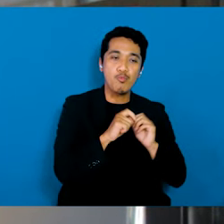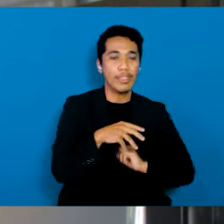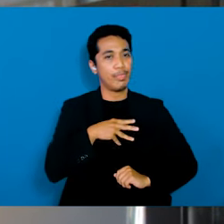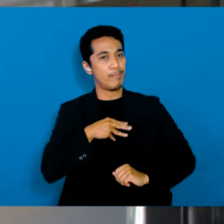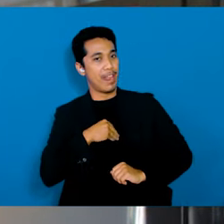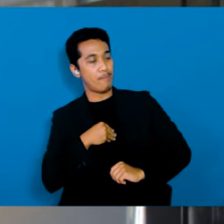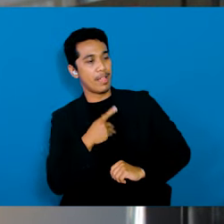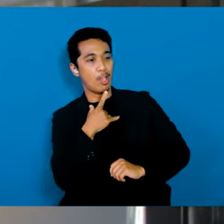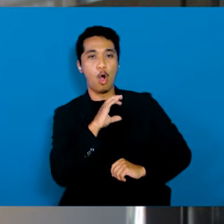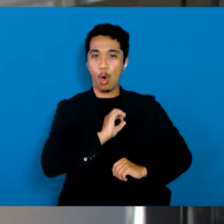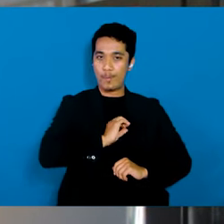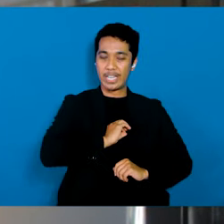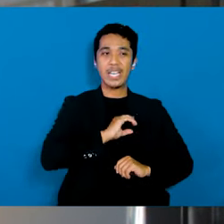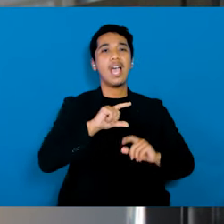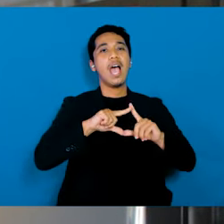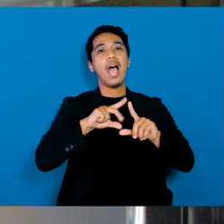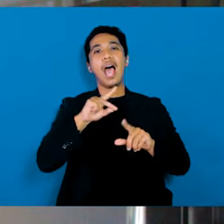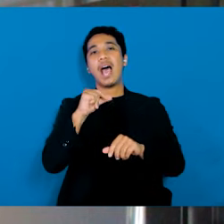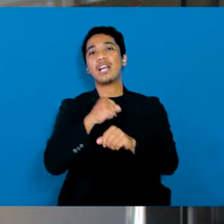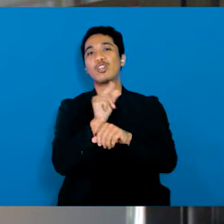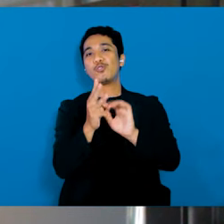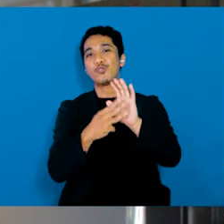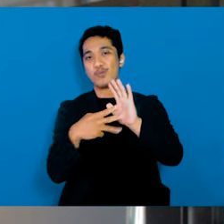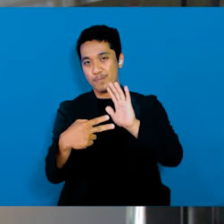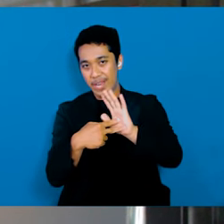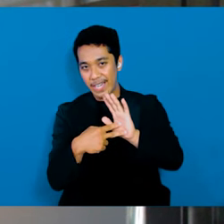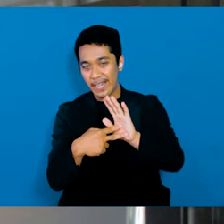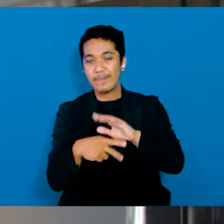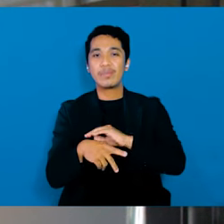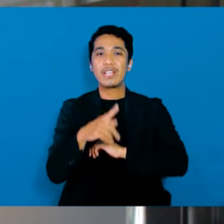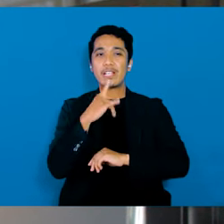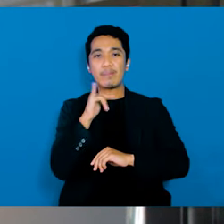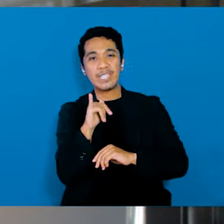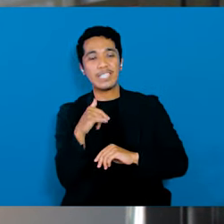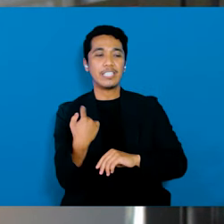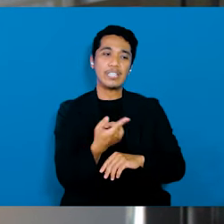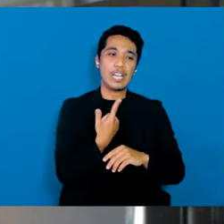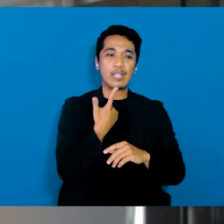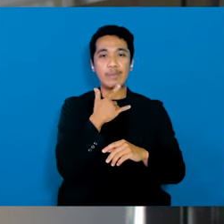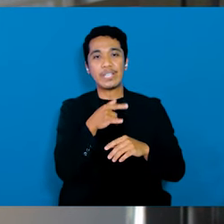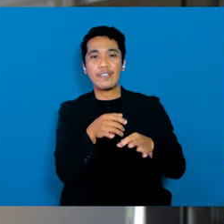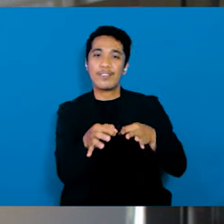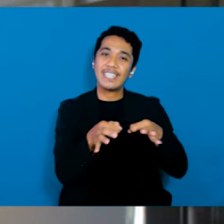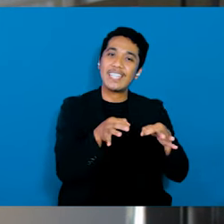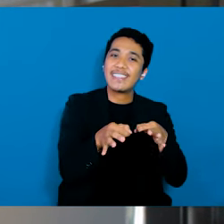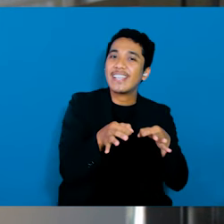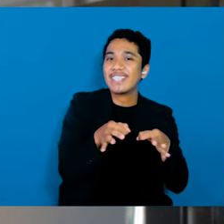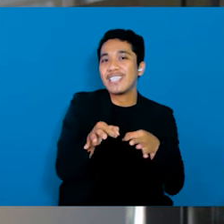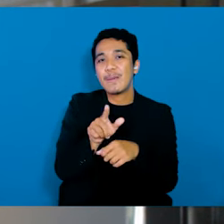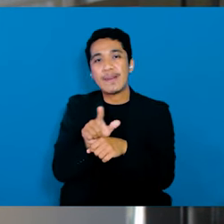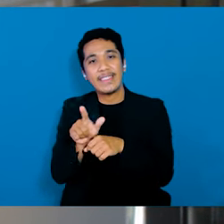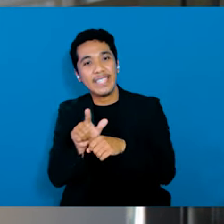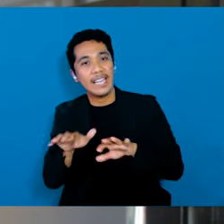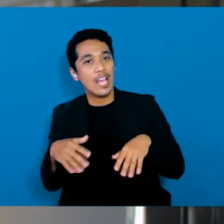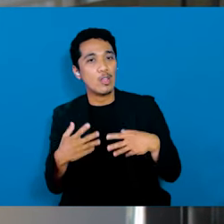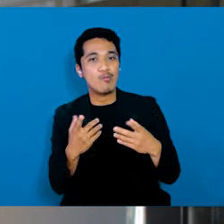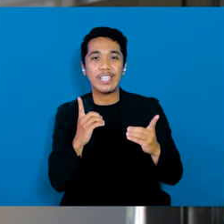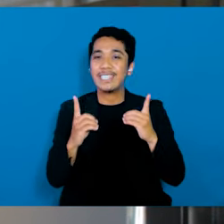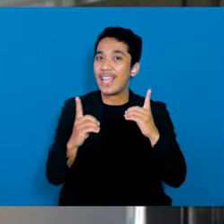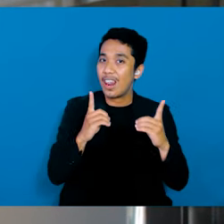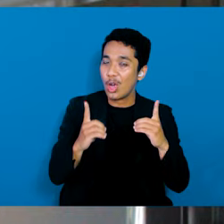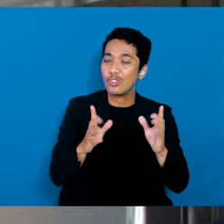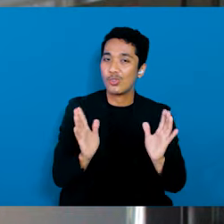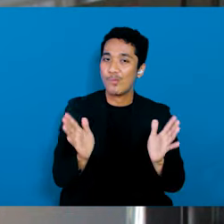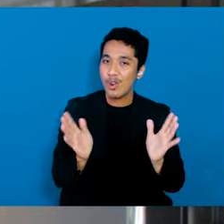mengargumentasikan sesuatu begitu. Bahkan ketika kita sedang memfasilitasi entah pelatihan, entah dialog